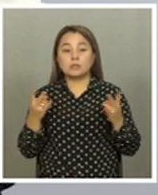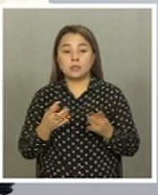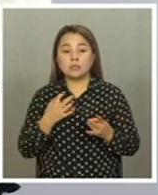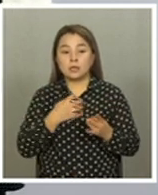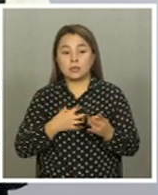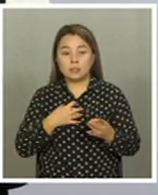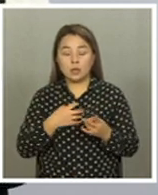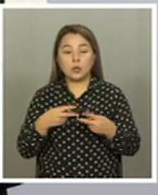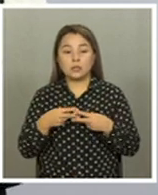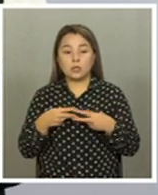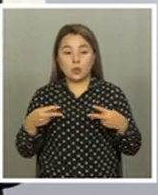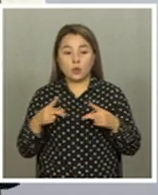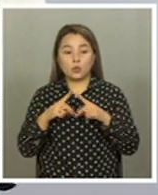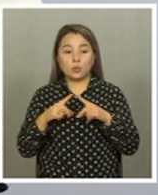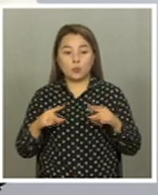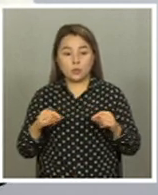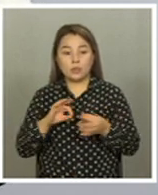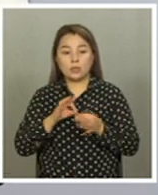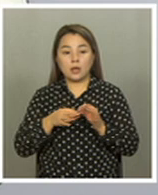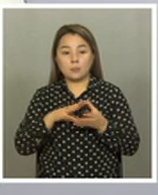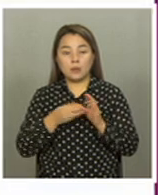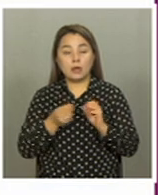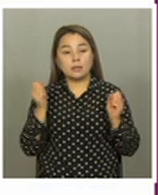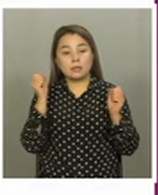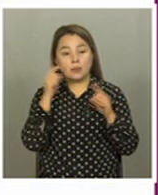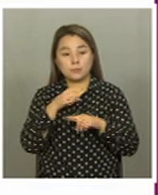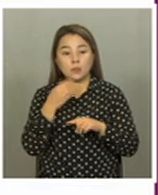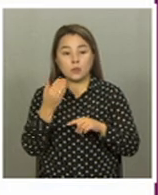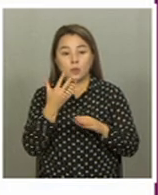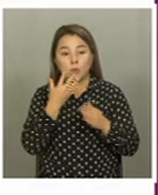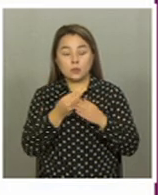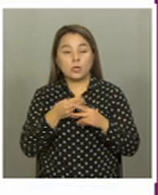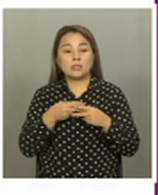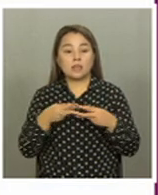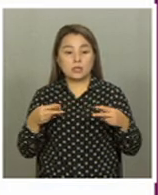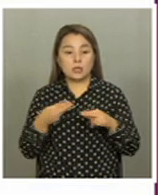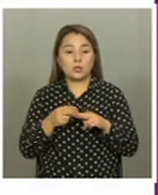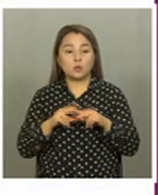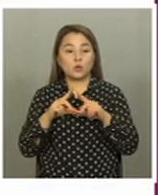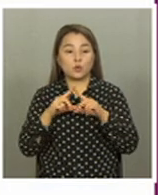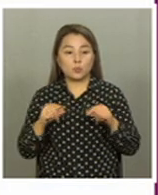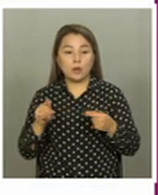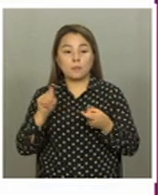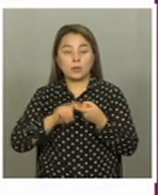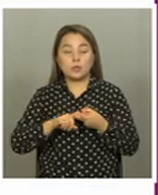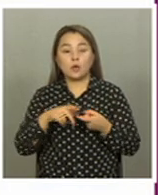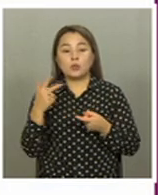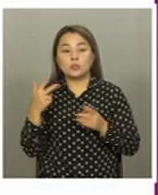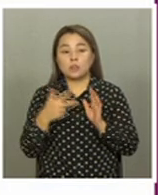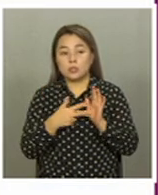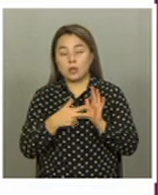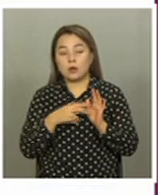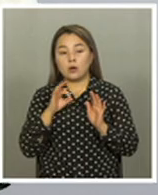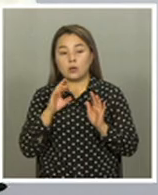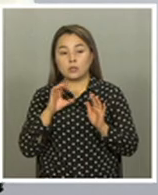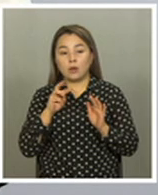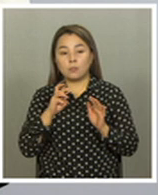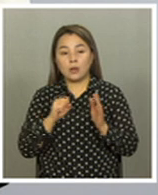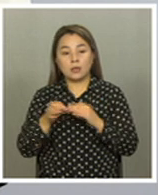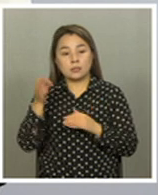тең үшбұрыштардың анықтамасы мен және осы тең үшбұрыштарға байланысты 8-ші аксиоманы есімізге